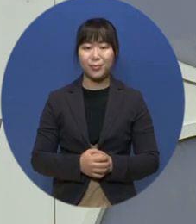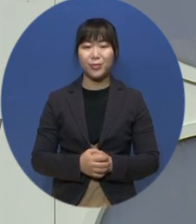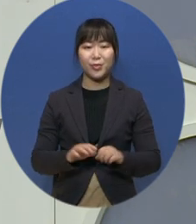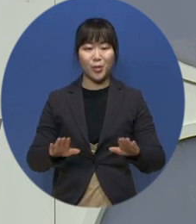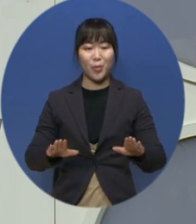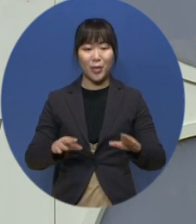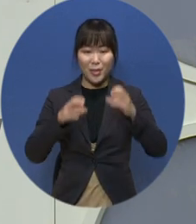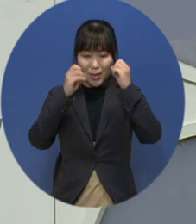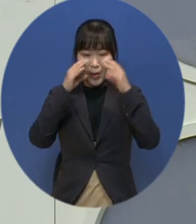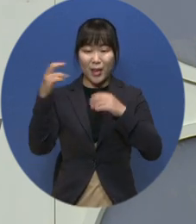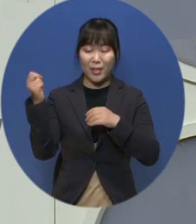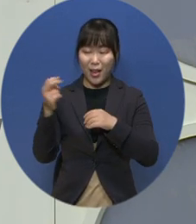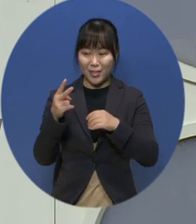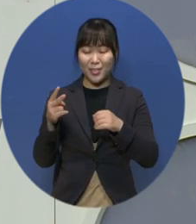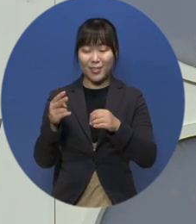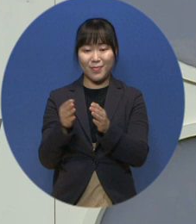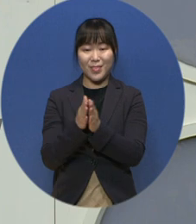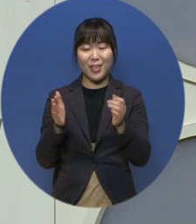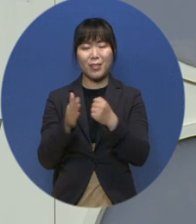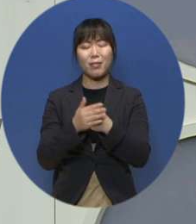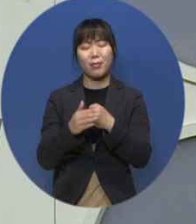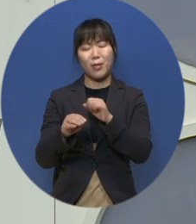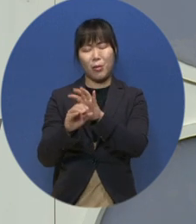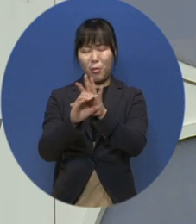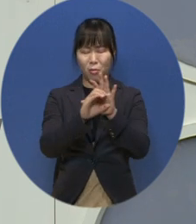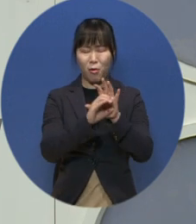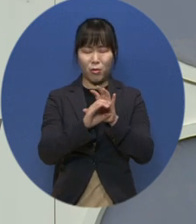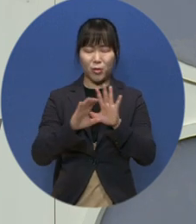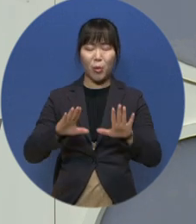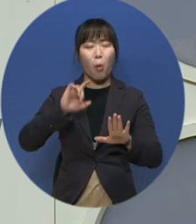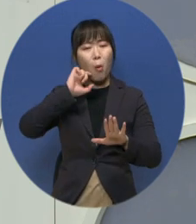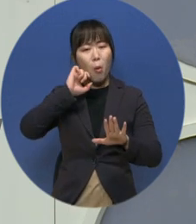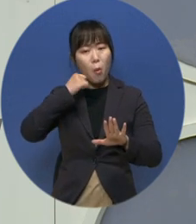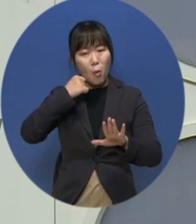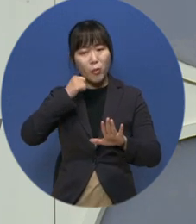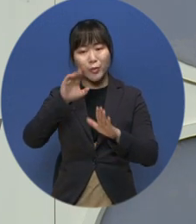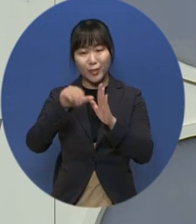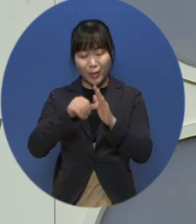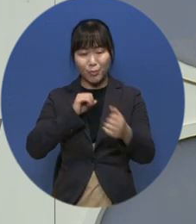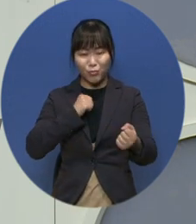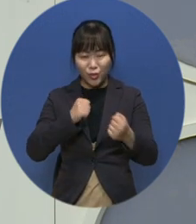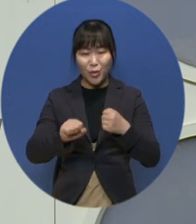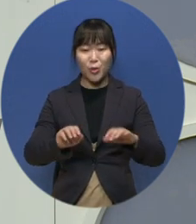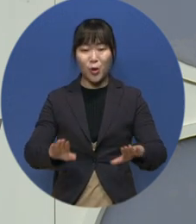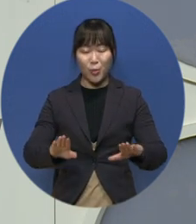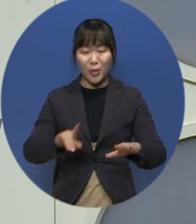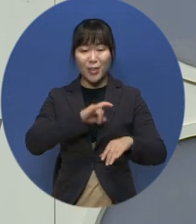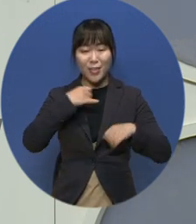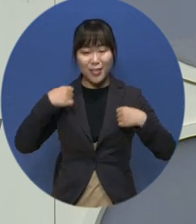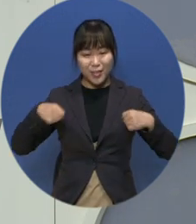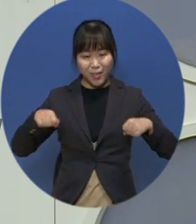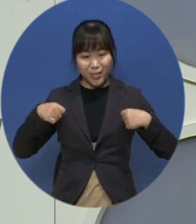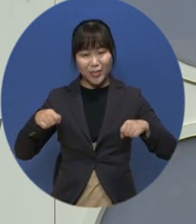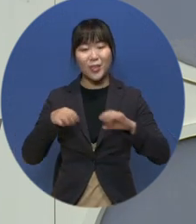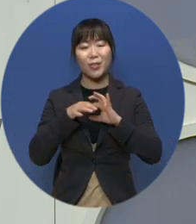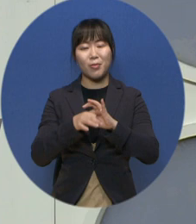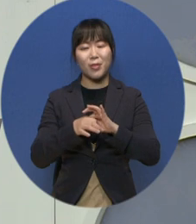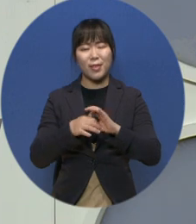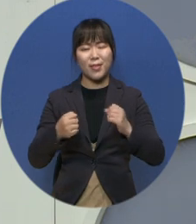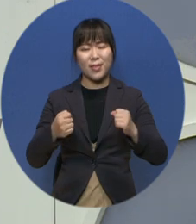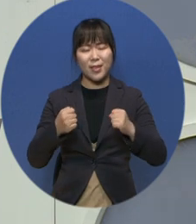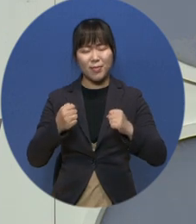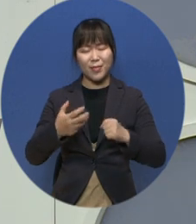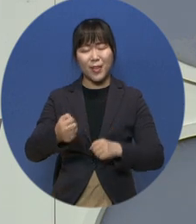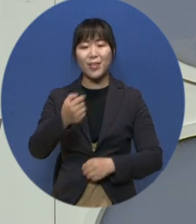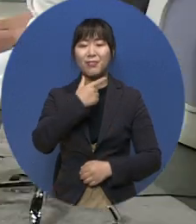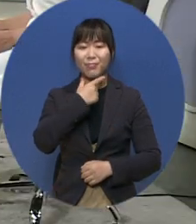이 작품을 하게 돼서 코로나의 어려운 시기임에도 불구하고 이 작품을 통해서 굉장히 활력소가 되기를 기대하고